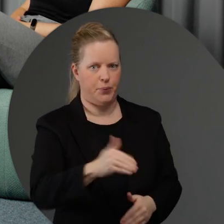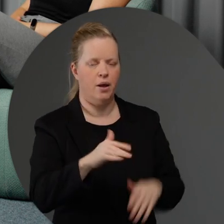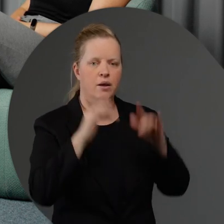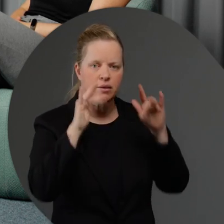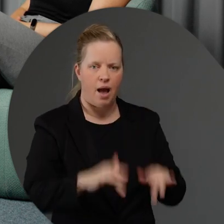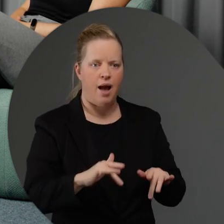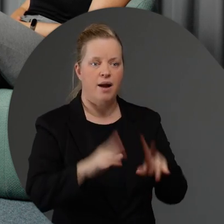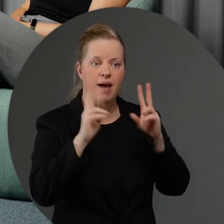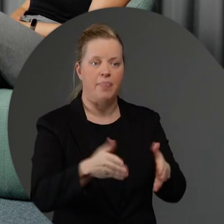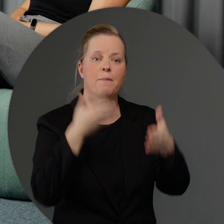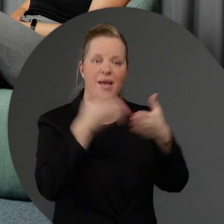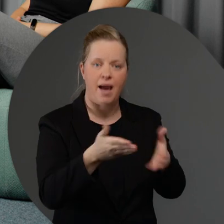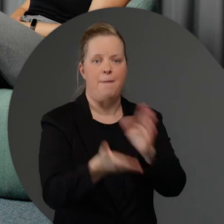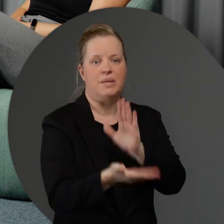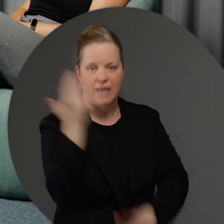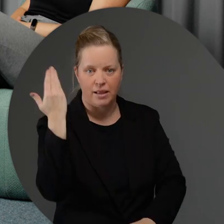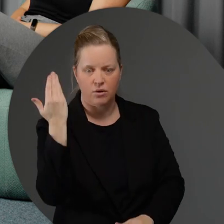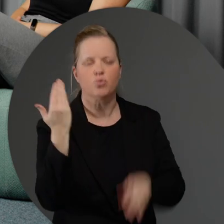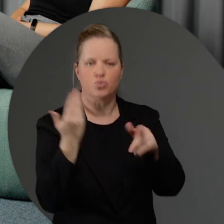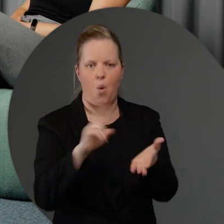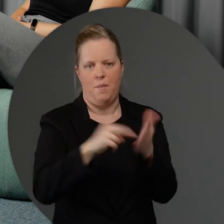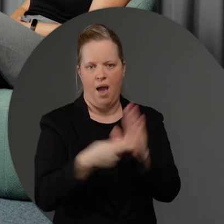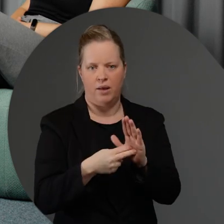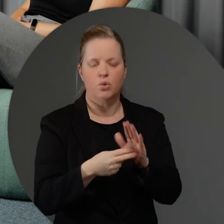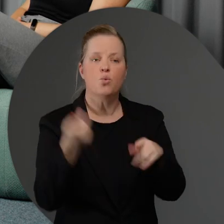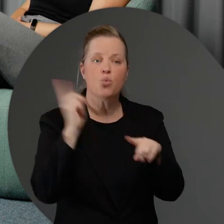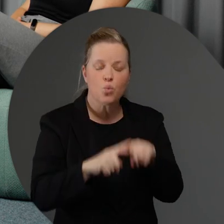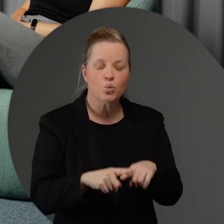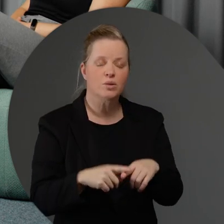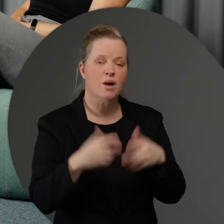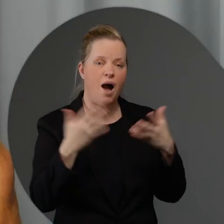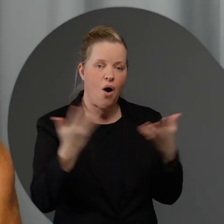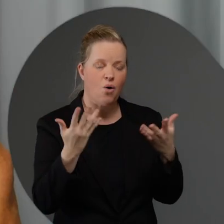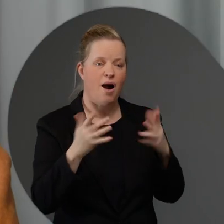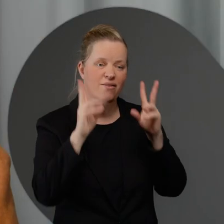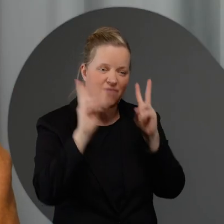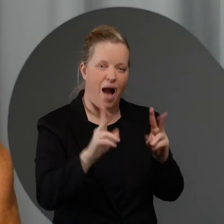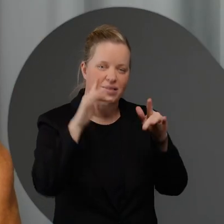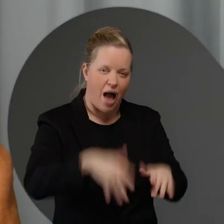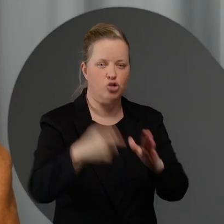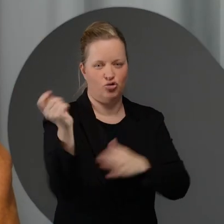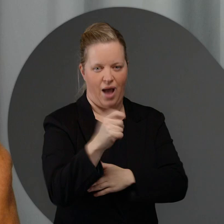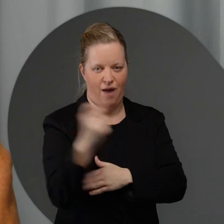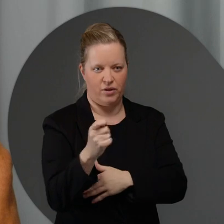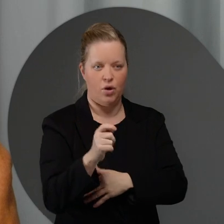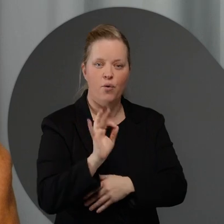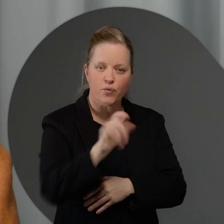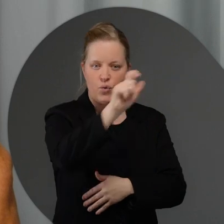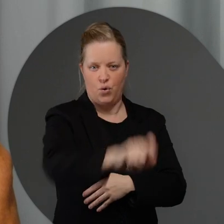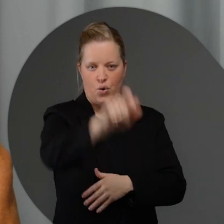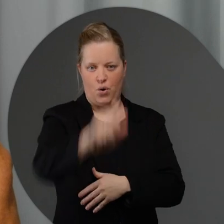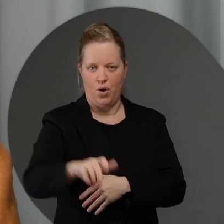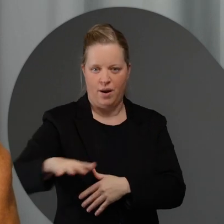Das erste Mal ein Gesetz ist, das auch eine Beseitigung der Barrieren dann nachher vorsieht und das auch wirkliche Strafen